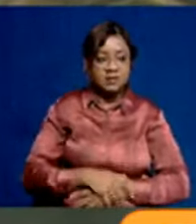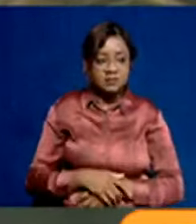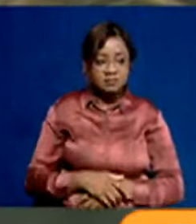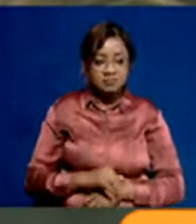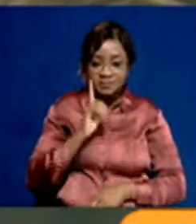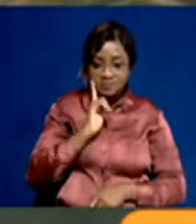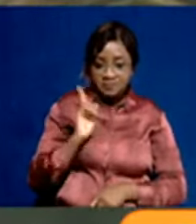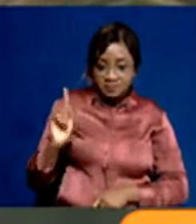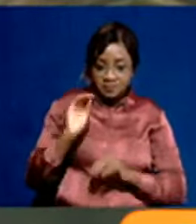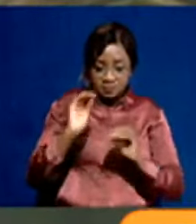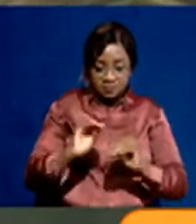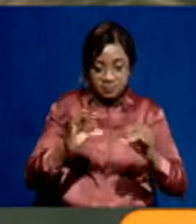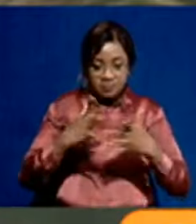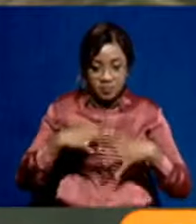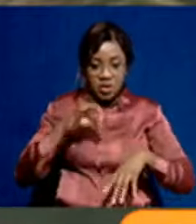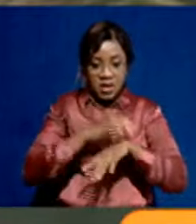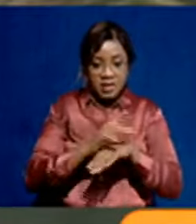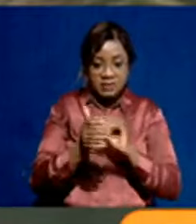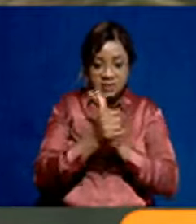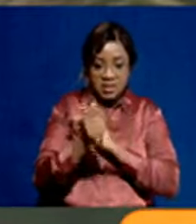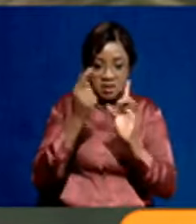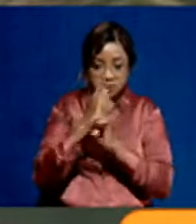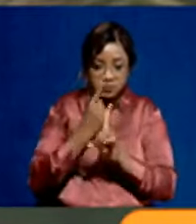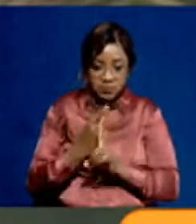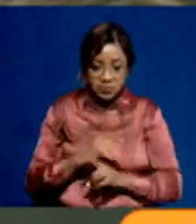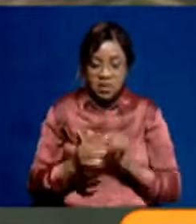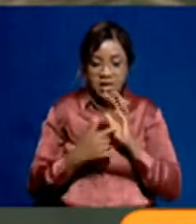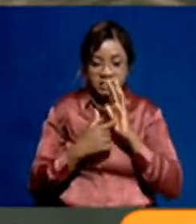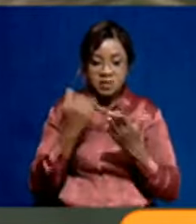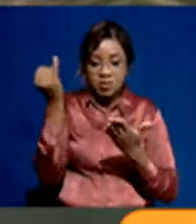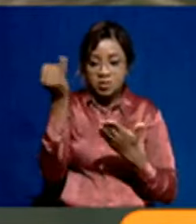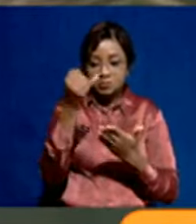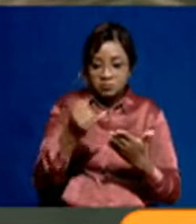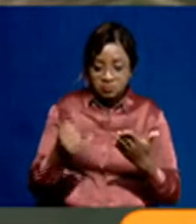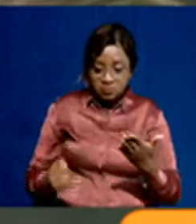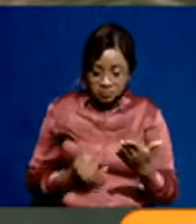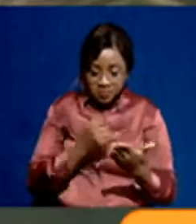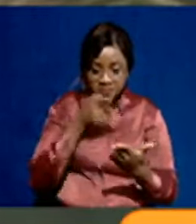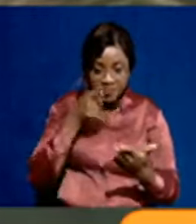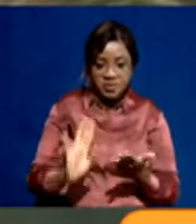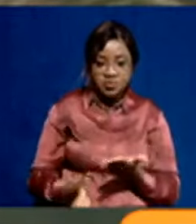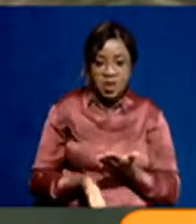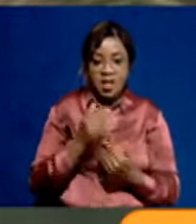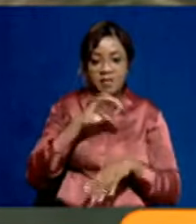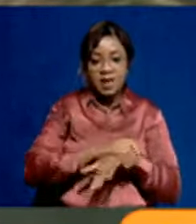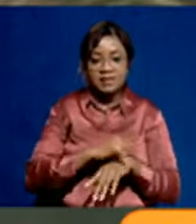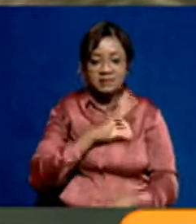wanafunzi ili kupata mafunzo mbalimbali ya sanaa ikiwemo uchoraji ambapo itawasaidia